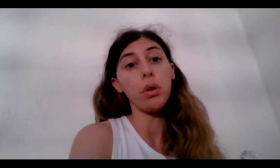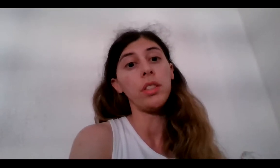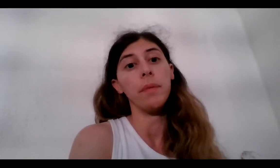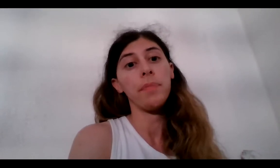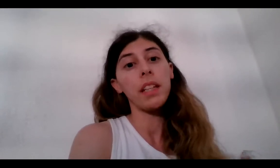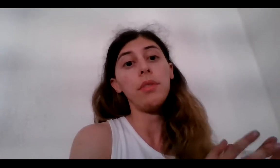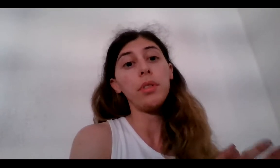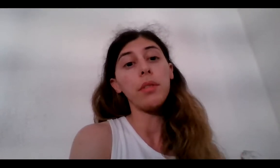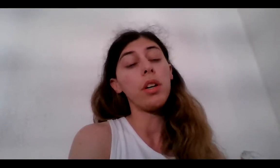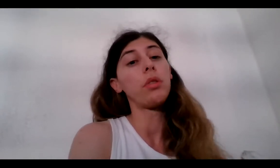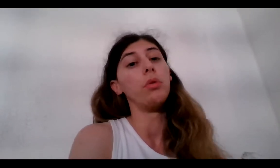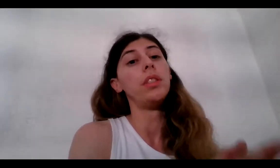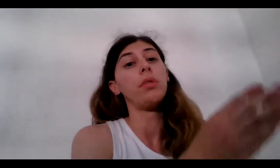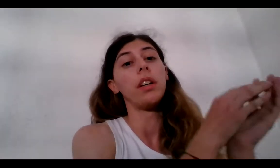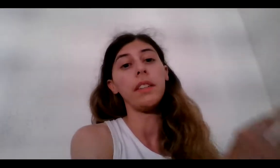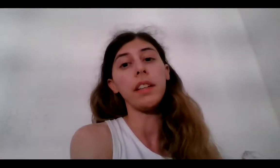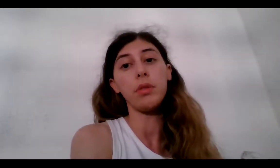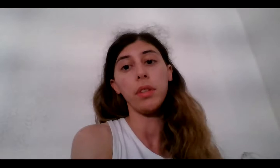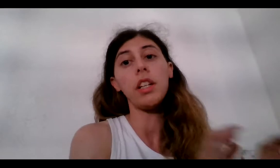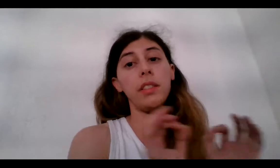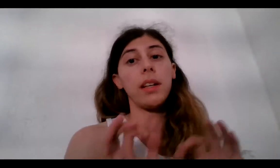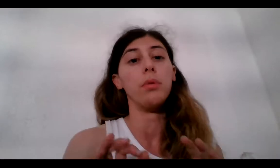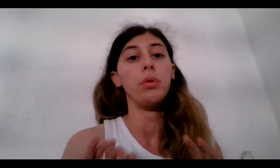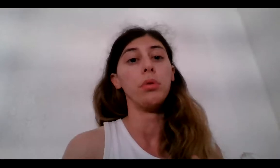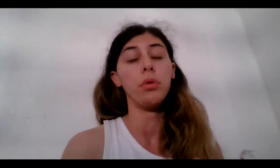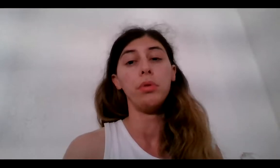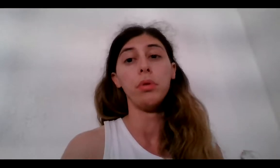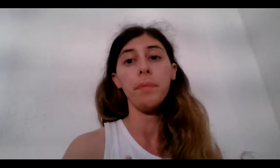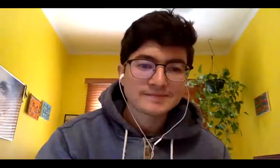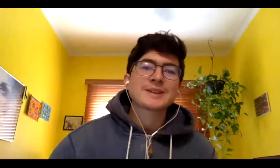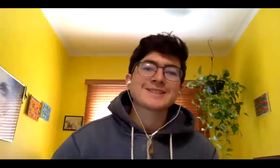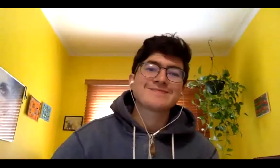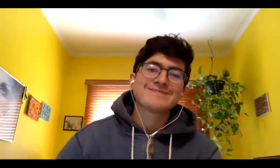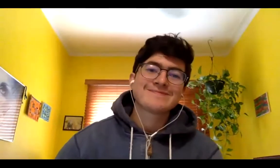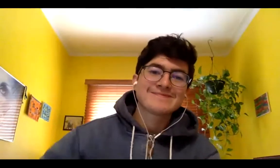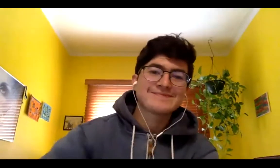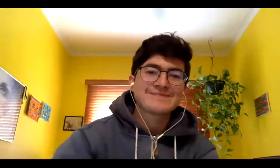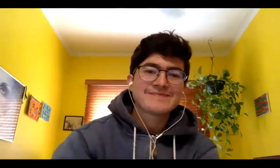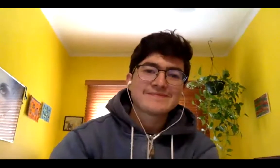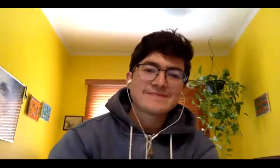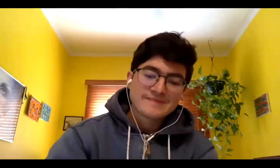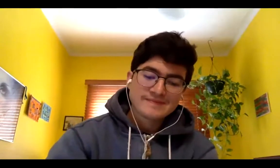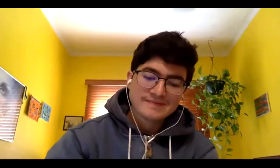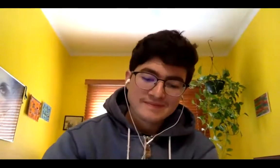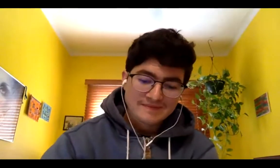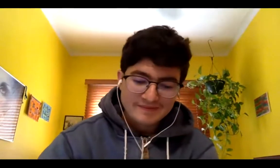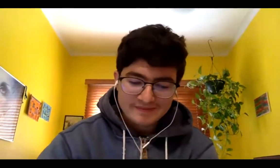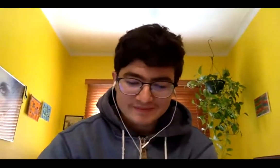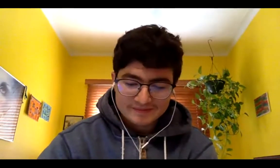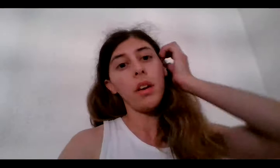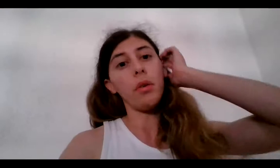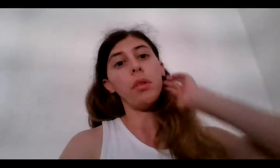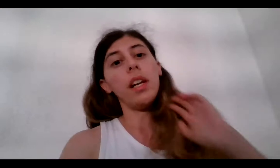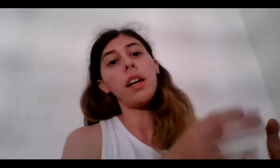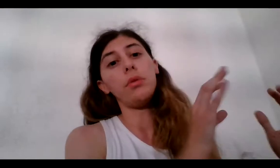protocole Cordier. Il faut savoir qu'au niveau international, et ce sera mon mot de conclusion, parfait, merci. Au niveau international,